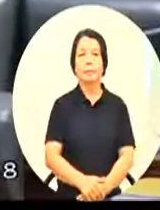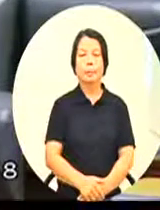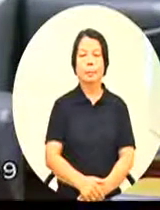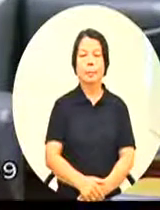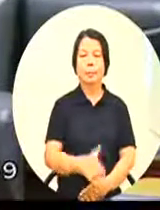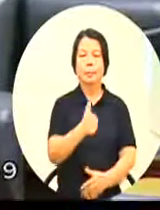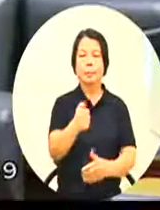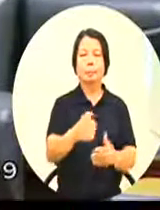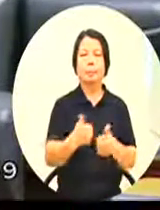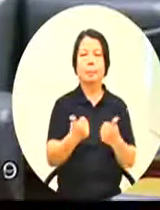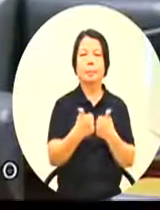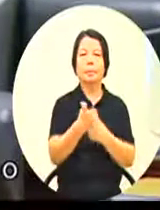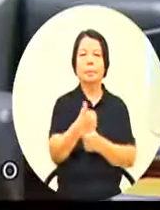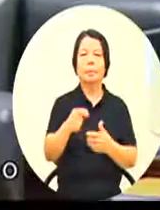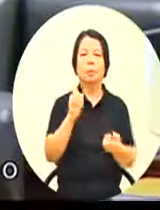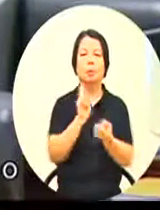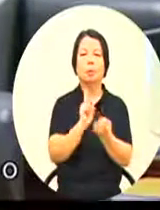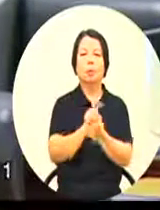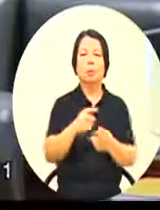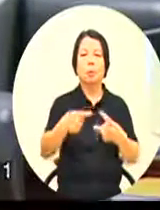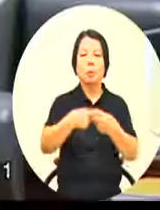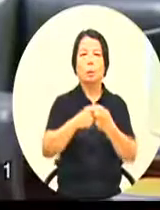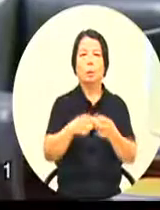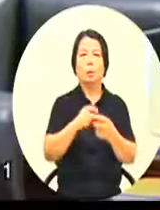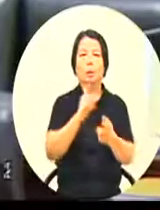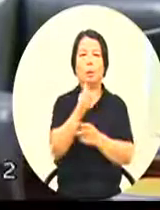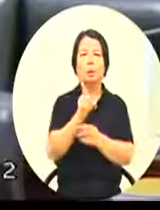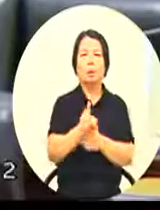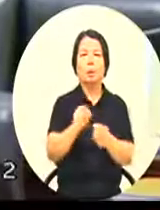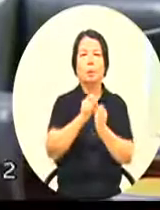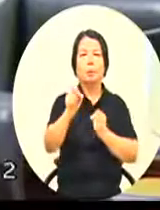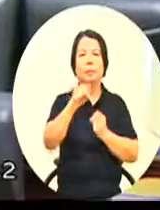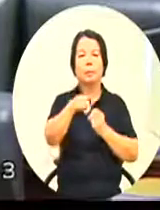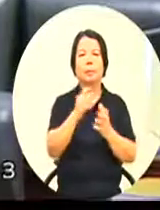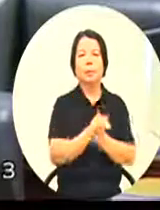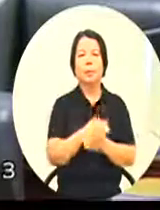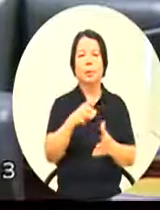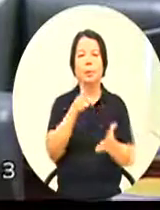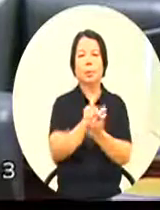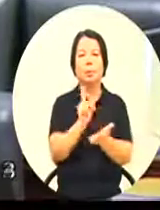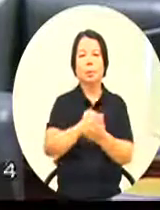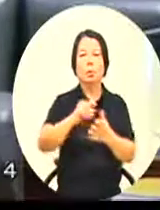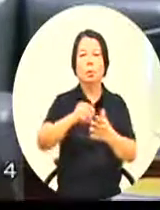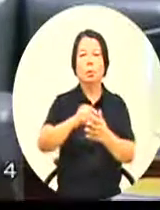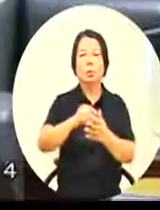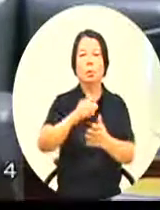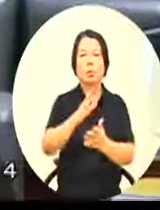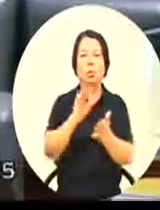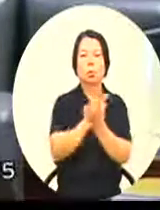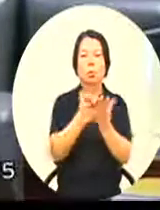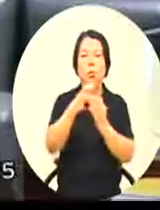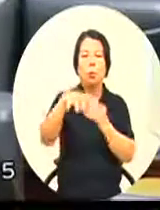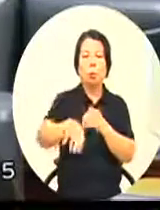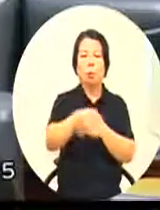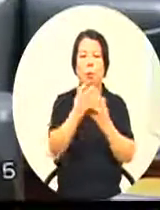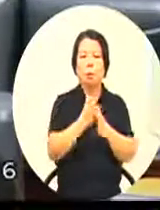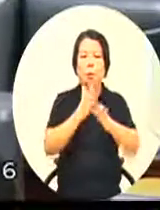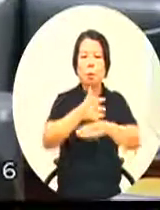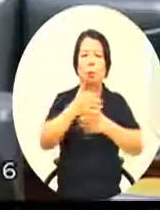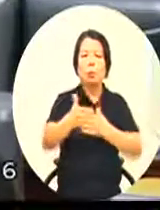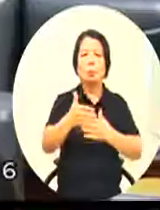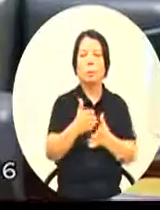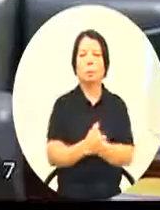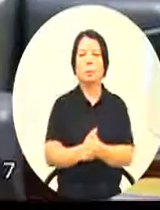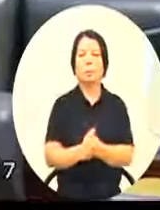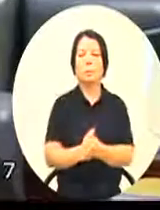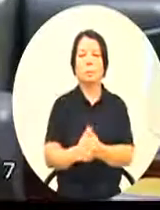谢谢议员对于李克勇那个纪念图书馆的一个指教哈。那其实这个过程以来，